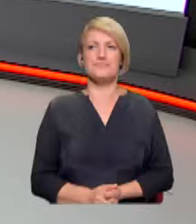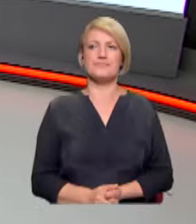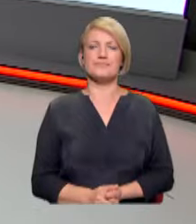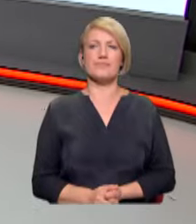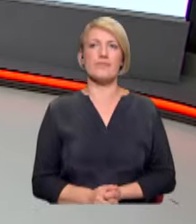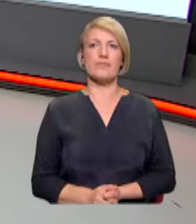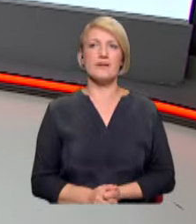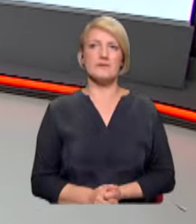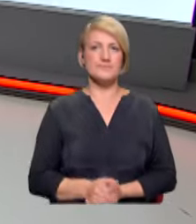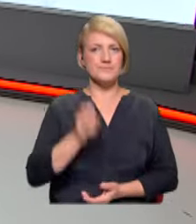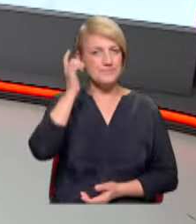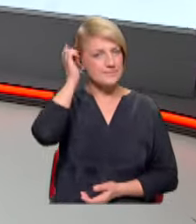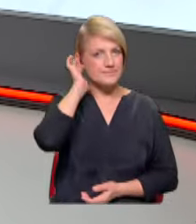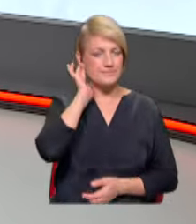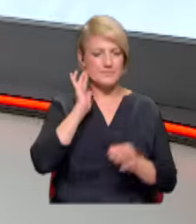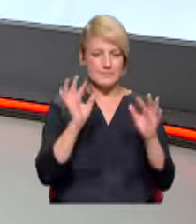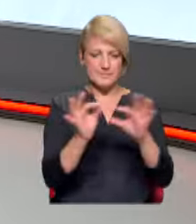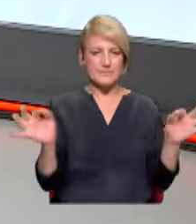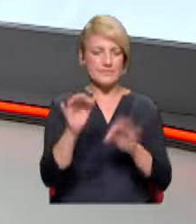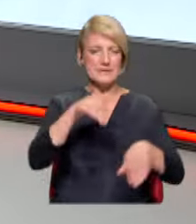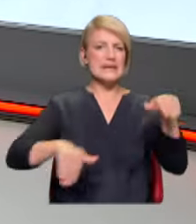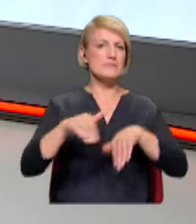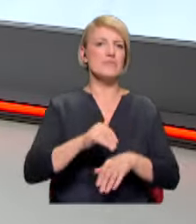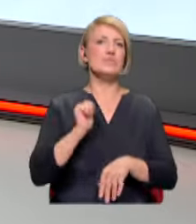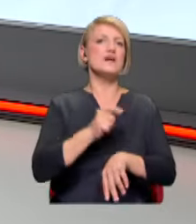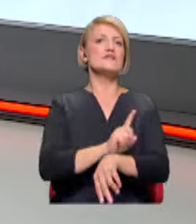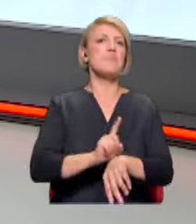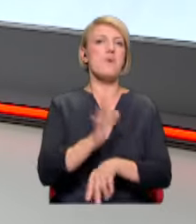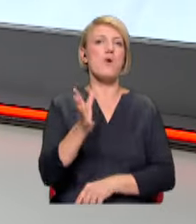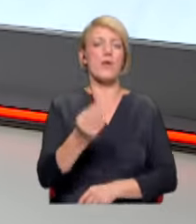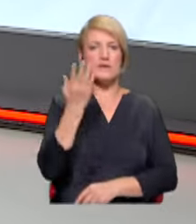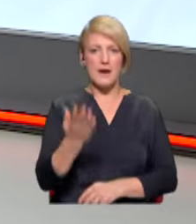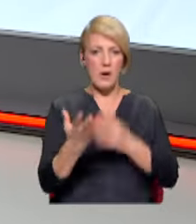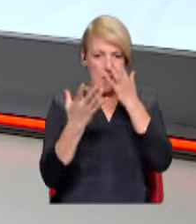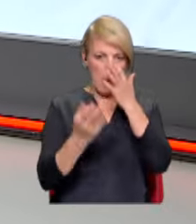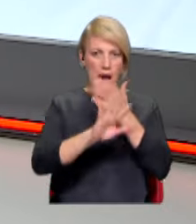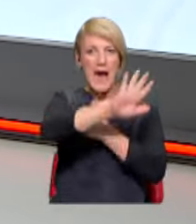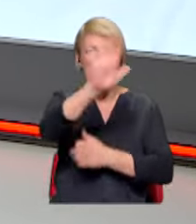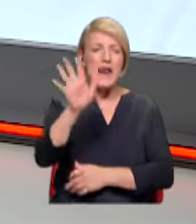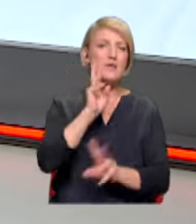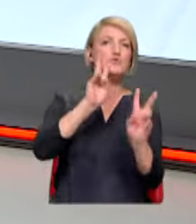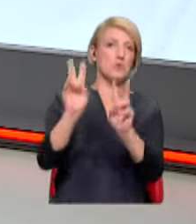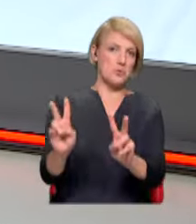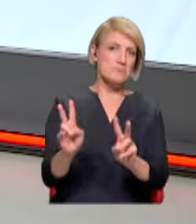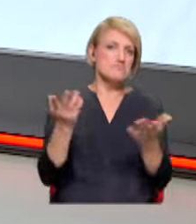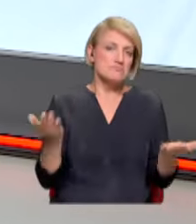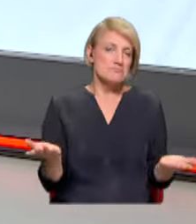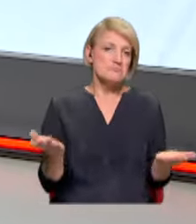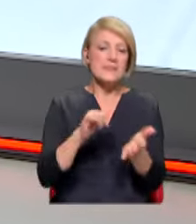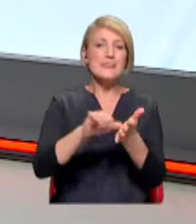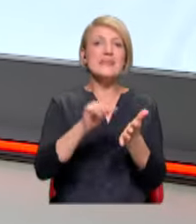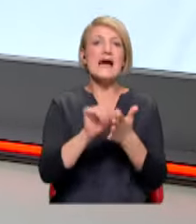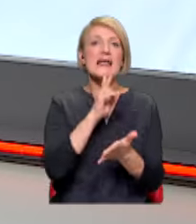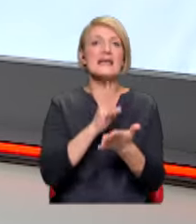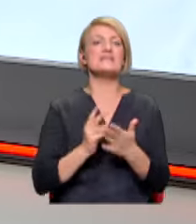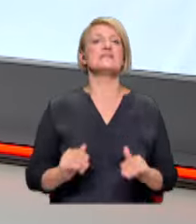ederiz Evet Erken seçim ne zaman olacak Yani artık olacağını herkes görüyor herhalde ama tarih